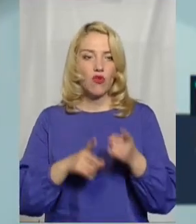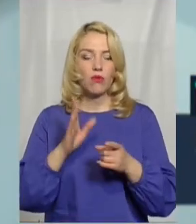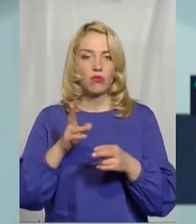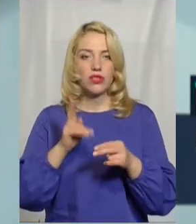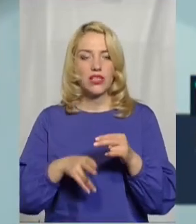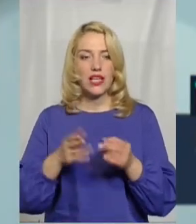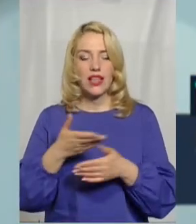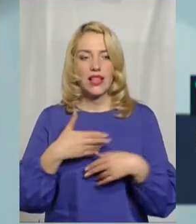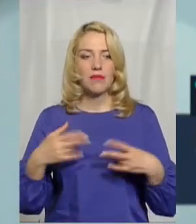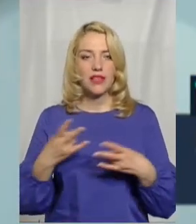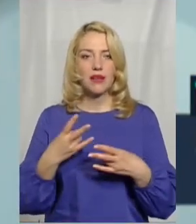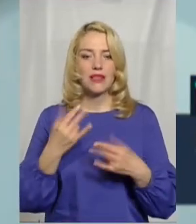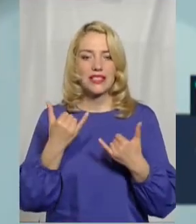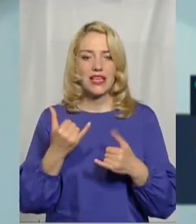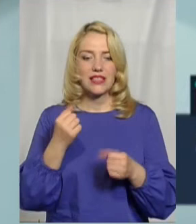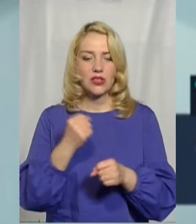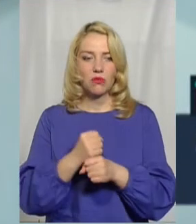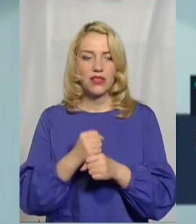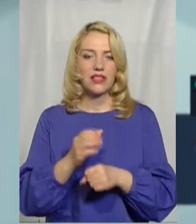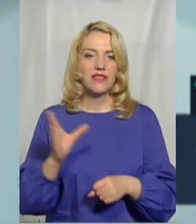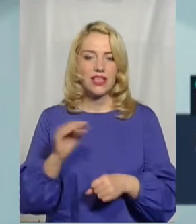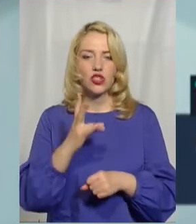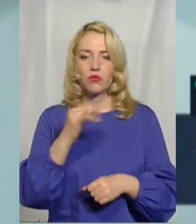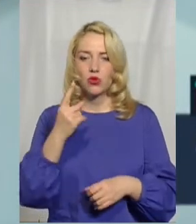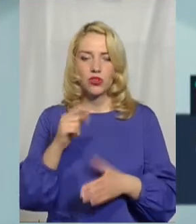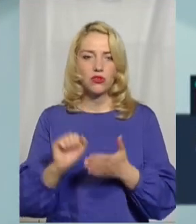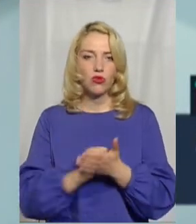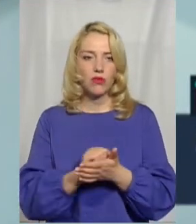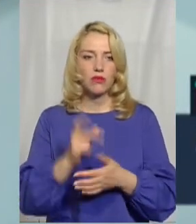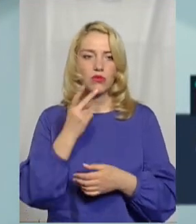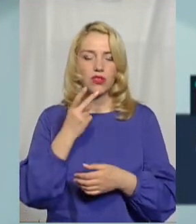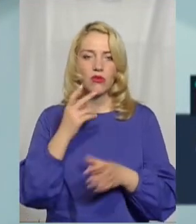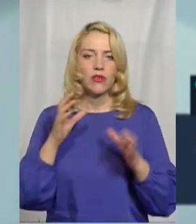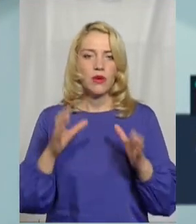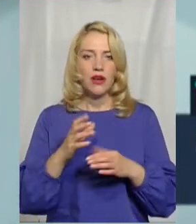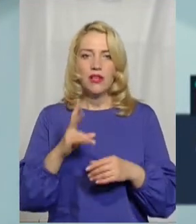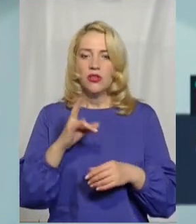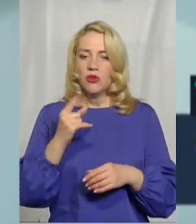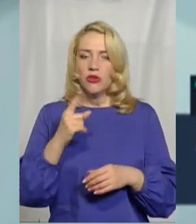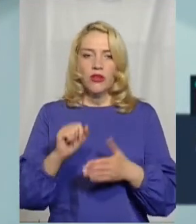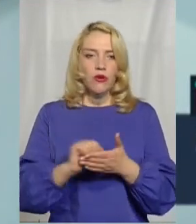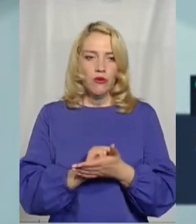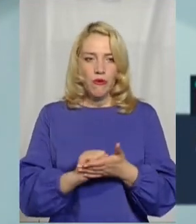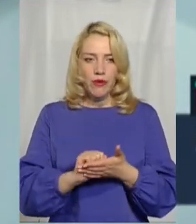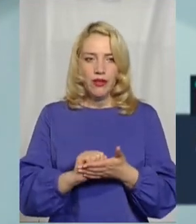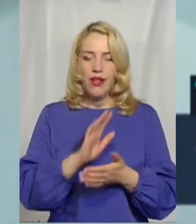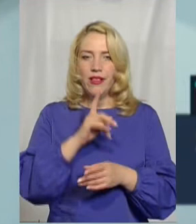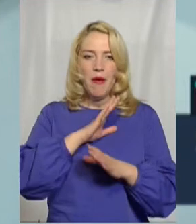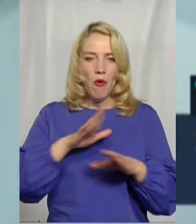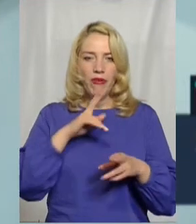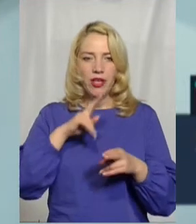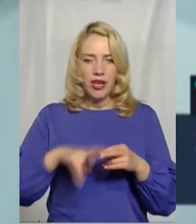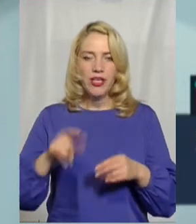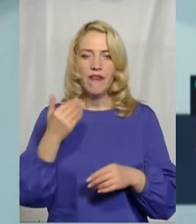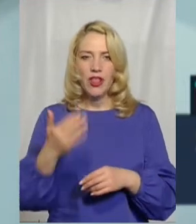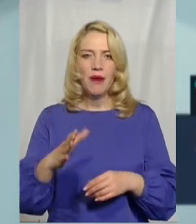зараз зробити все для того, щоб жоден документ постійного зберігання, жоден документ з кадрових питань не був втрачений, і вони